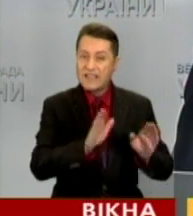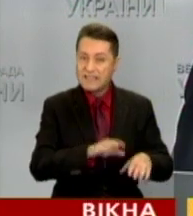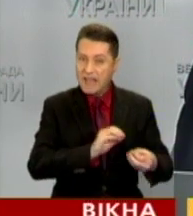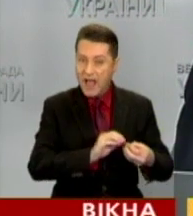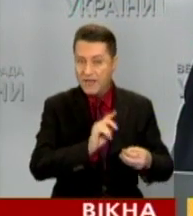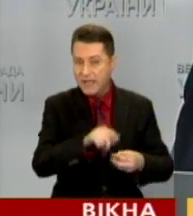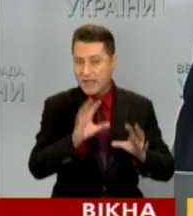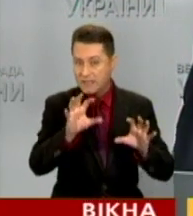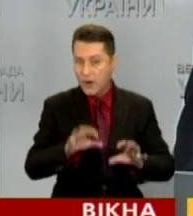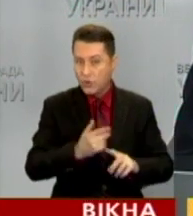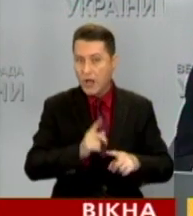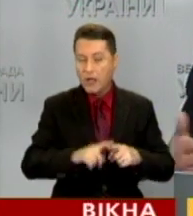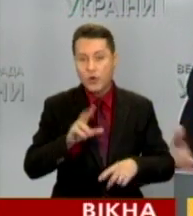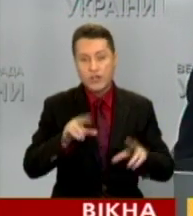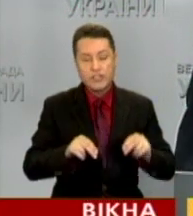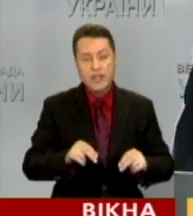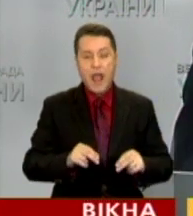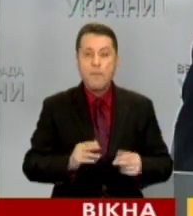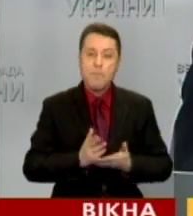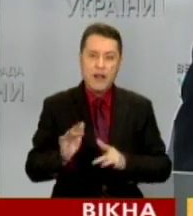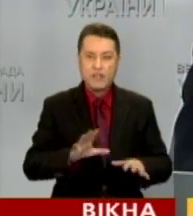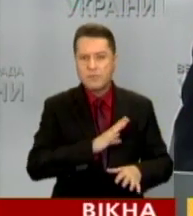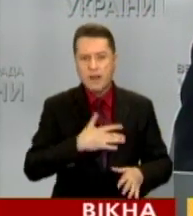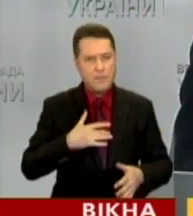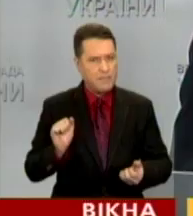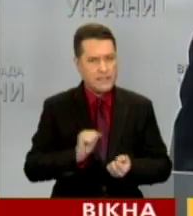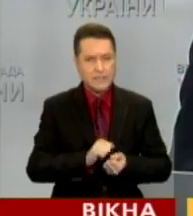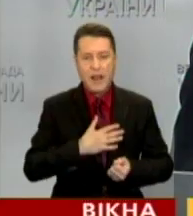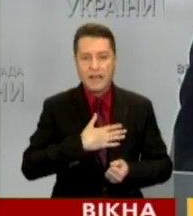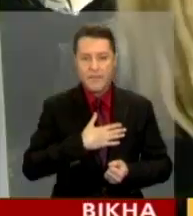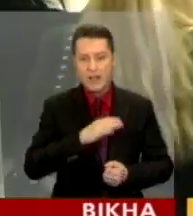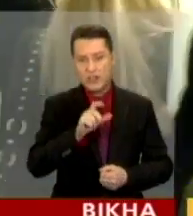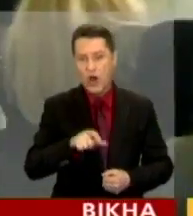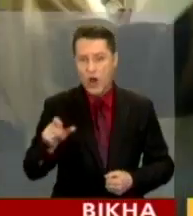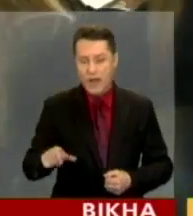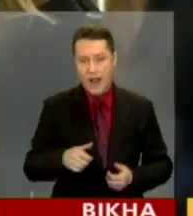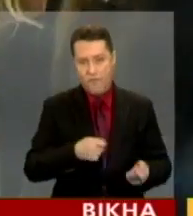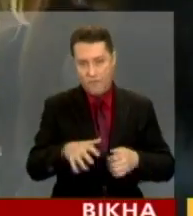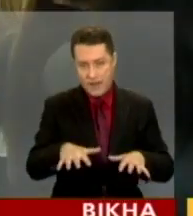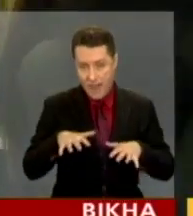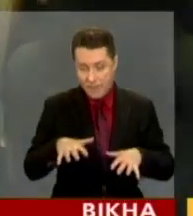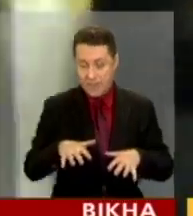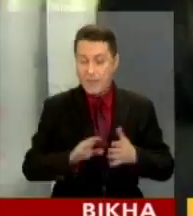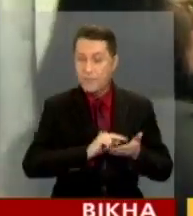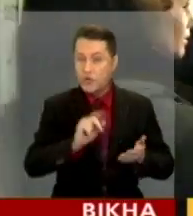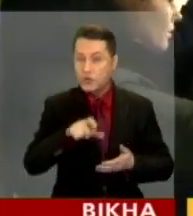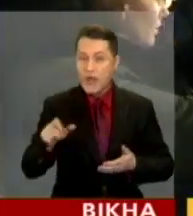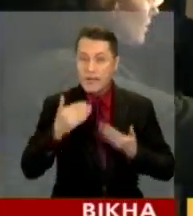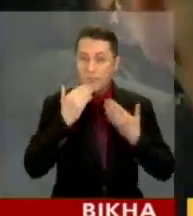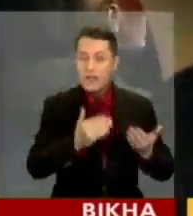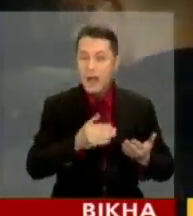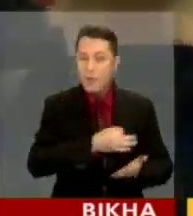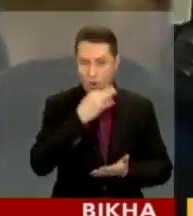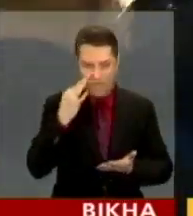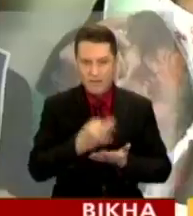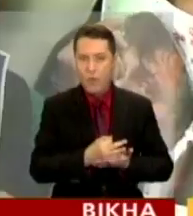считаем, политические, были принципиальные для наших коллег в парламенте. Журналісти почали питати і про відповідальність